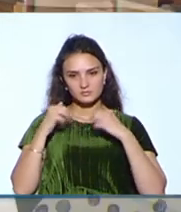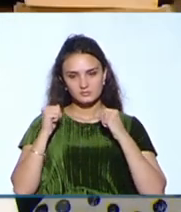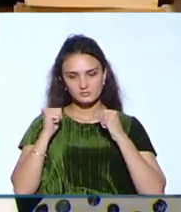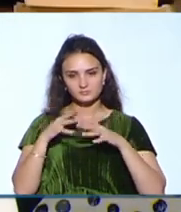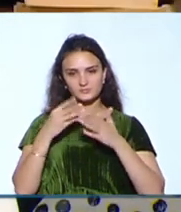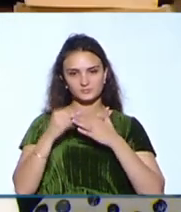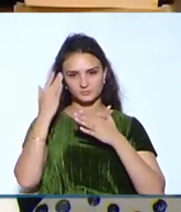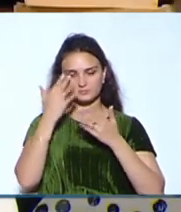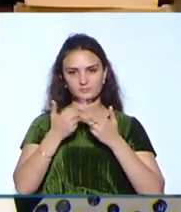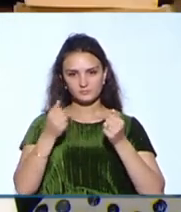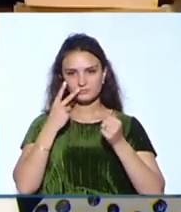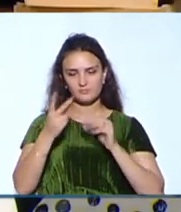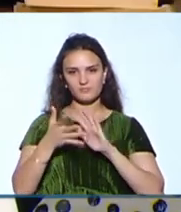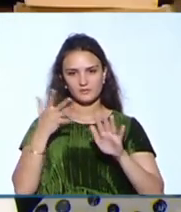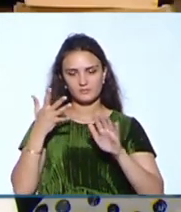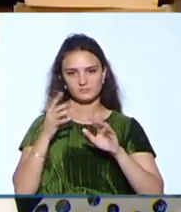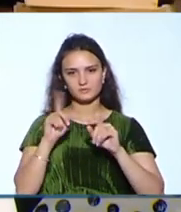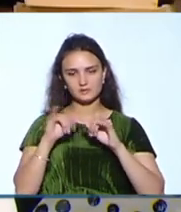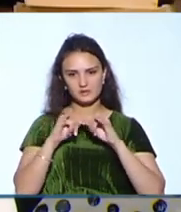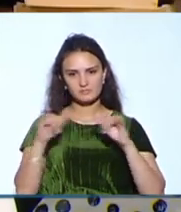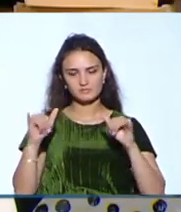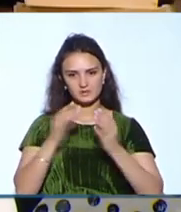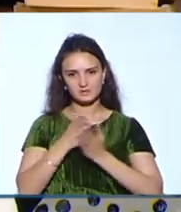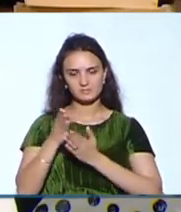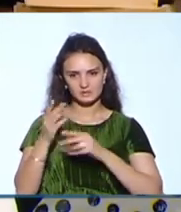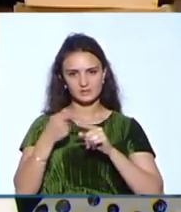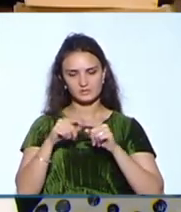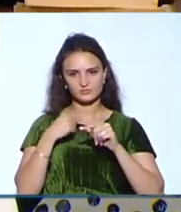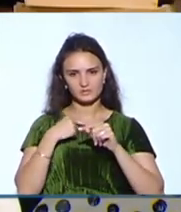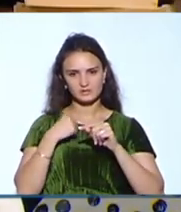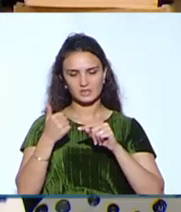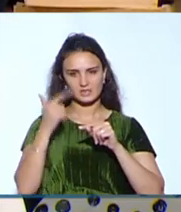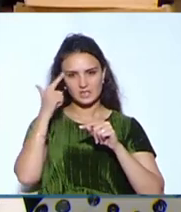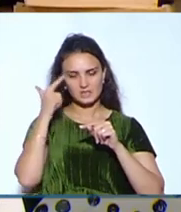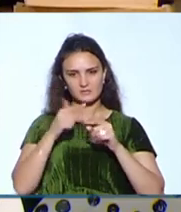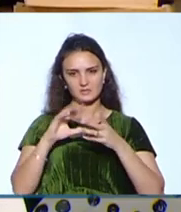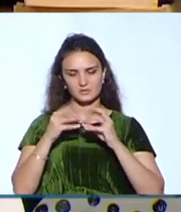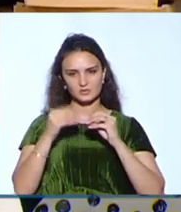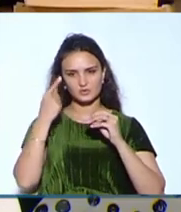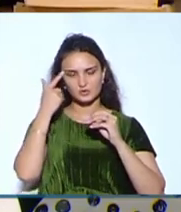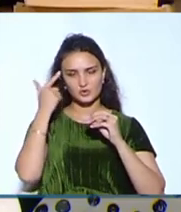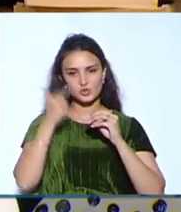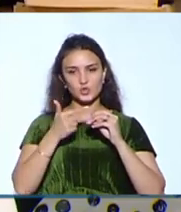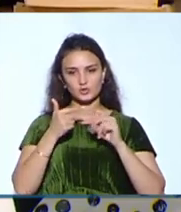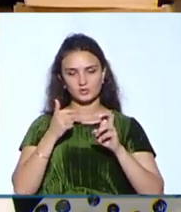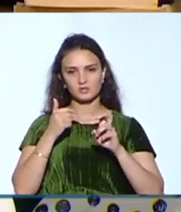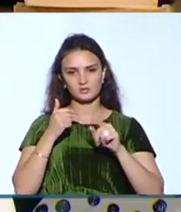წაეყვანა თავისი ფიქრები, ცხადია. რასაც განვავითარებთ ჩვენში, ეს არის და კარგი განათლება, სხვათაშორის ცოდნის